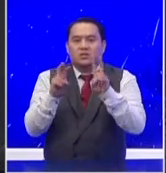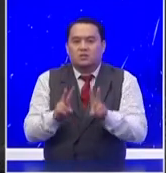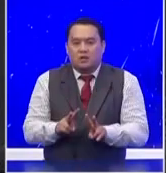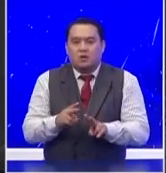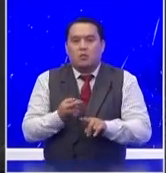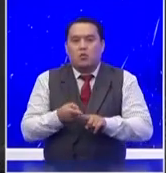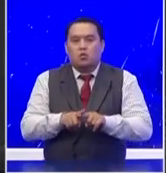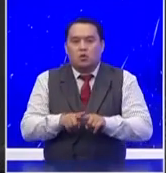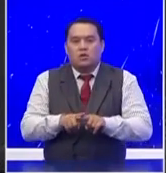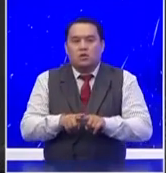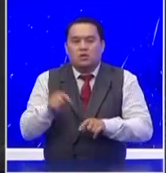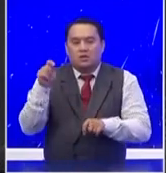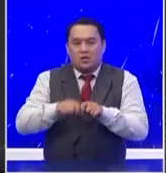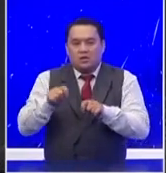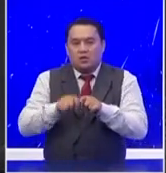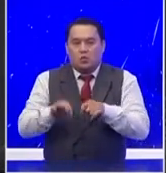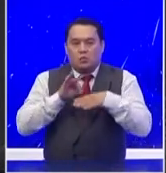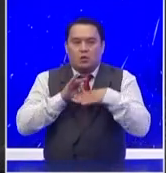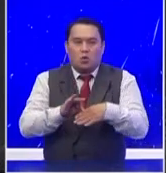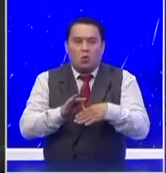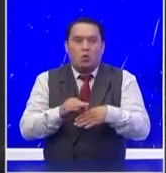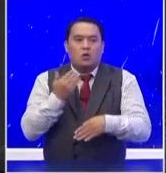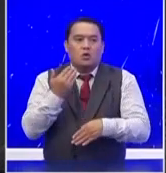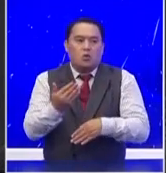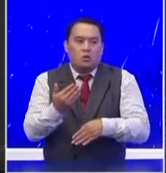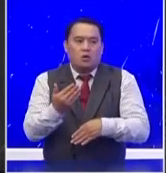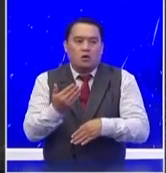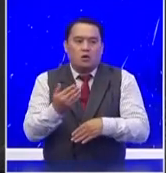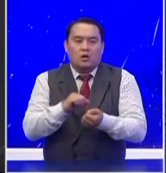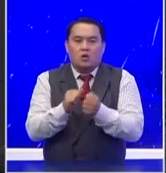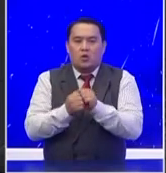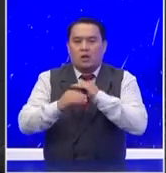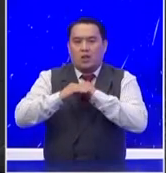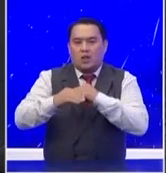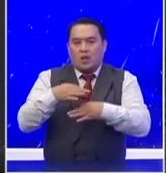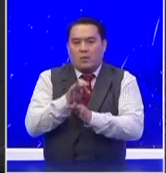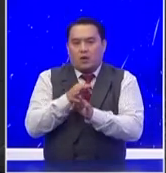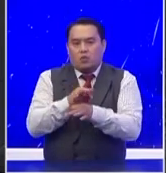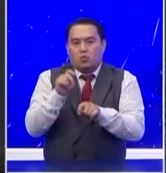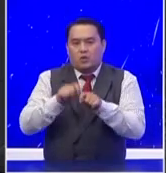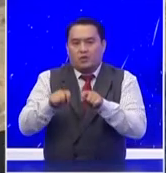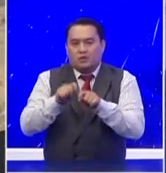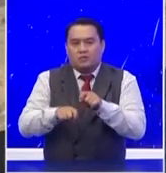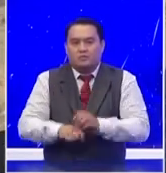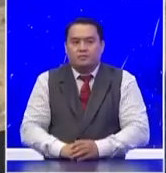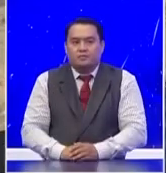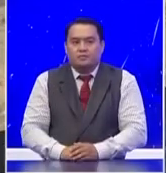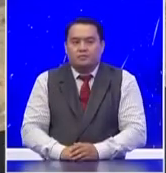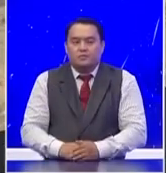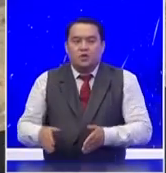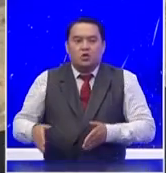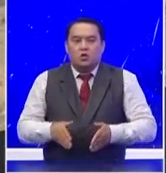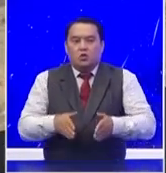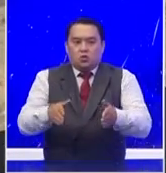мында арнайы үнемі тексеру жүргізеді. Яғни олар асфальтты лабораториялық тексеруден өткізеді. Жолдың жаңағы